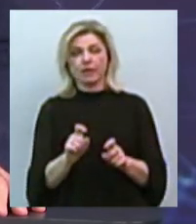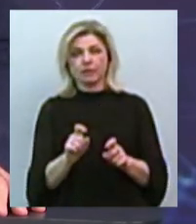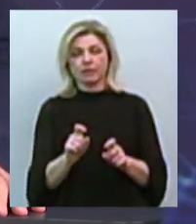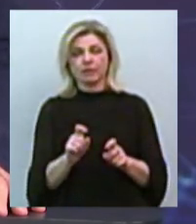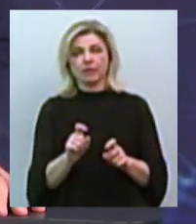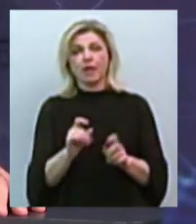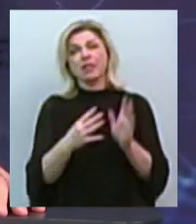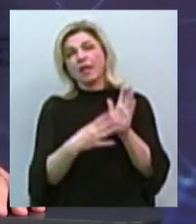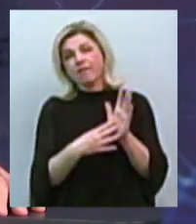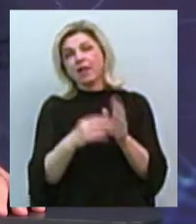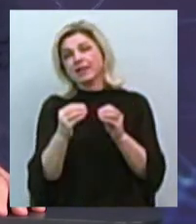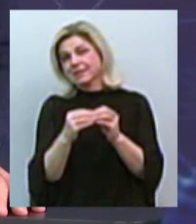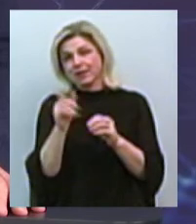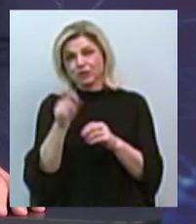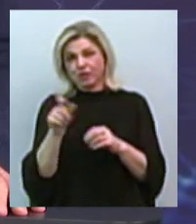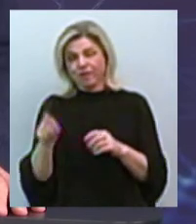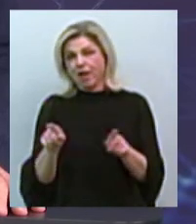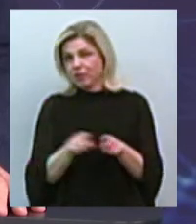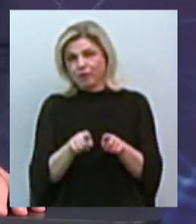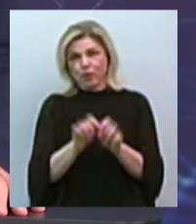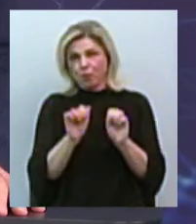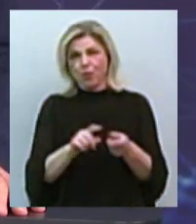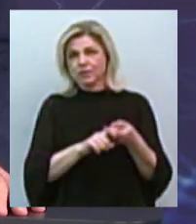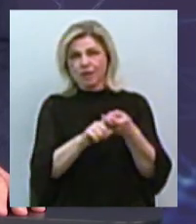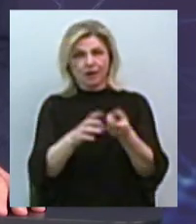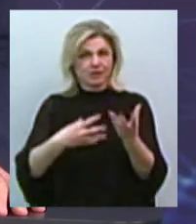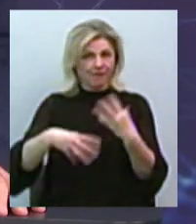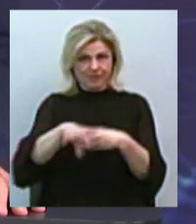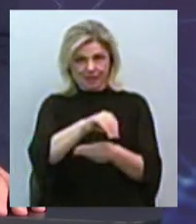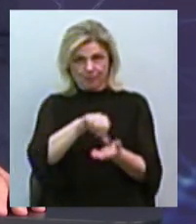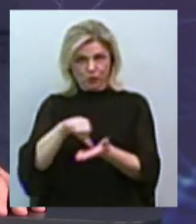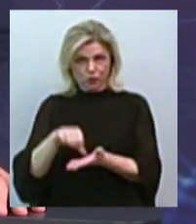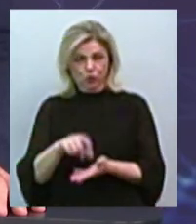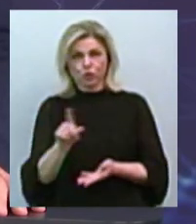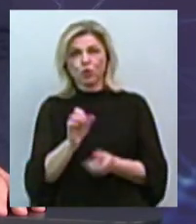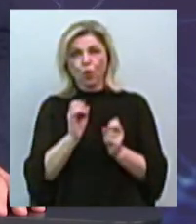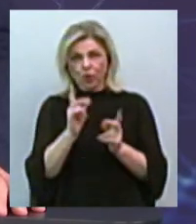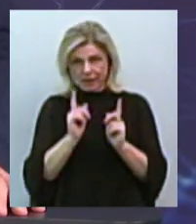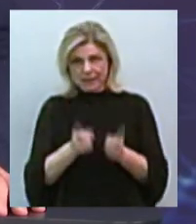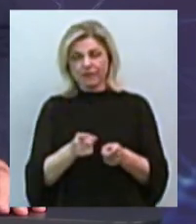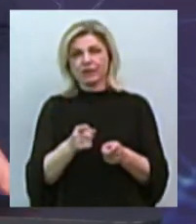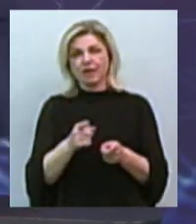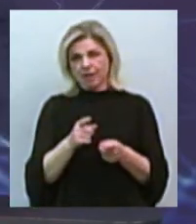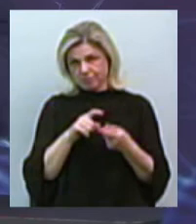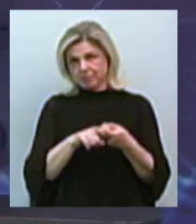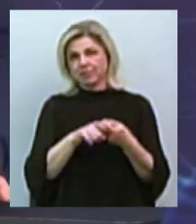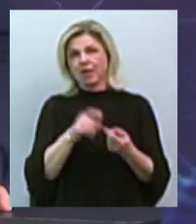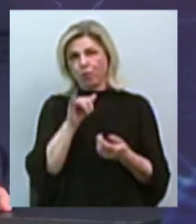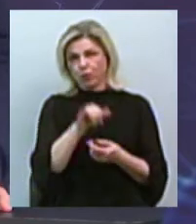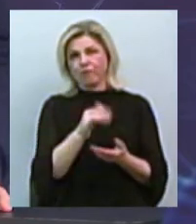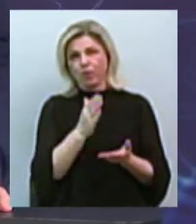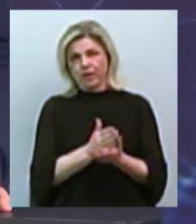и он может элементарно заразить всех остальных присутствующих, при том условии, что он действительно является носителем, и у него сейчас как